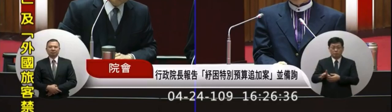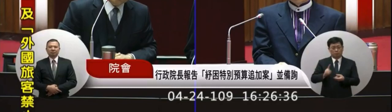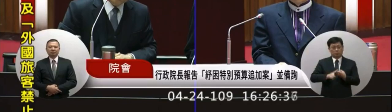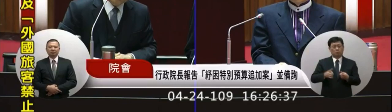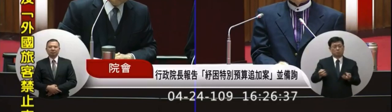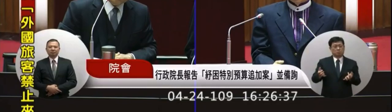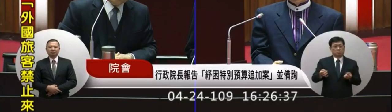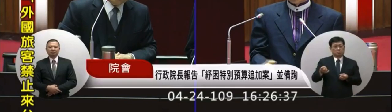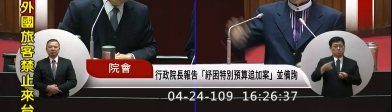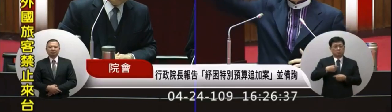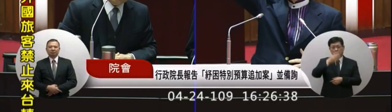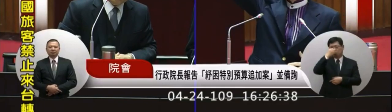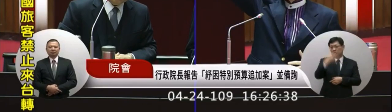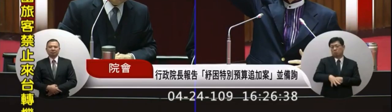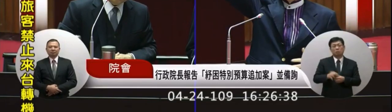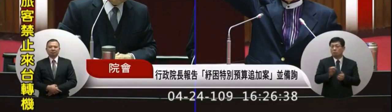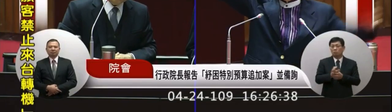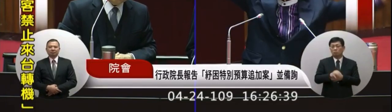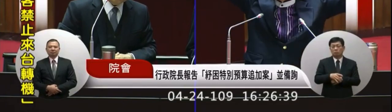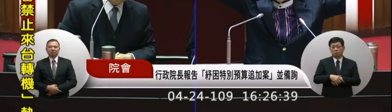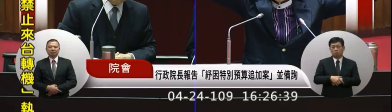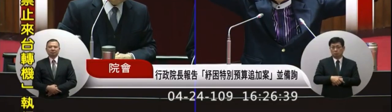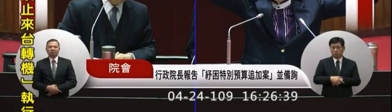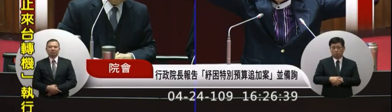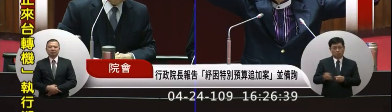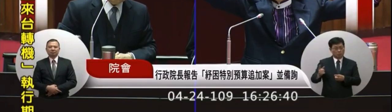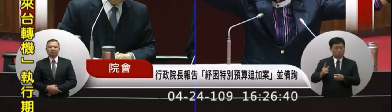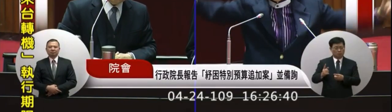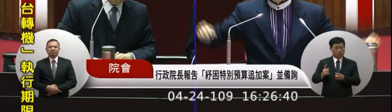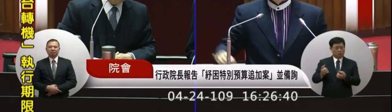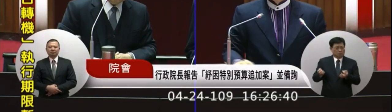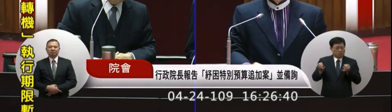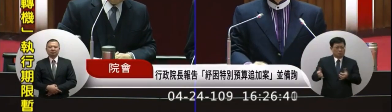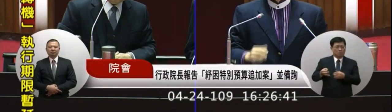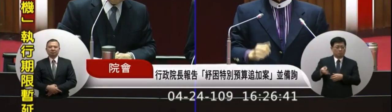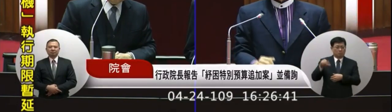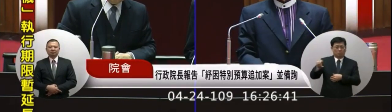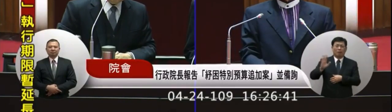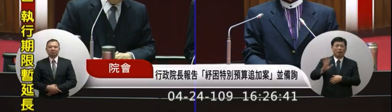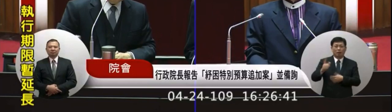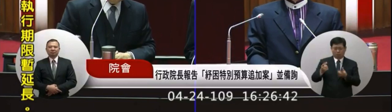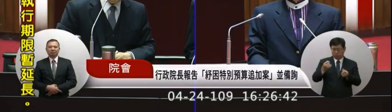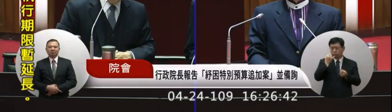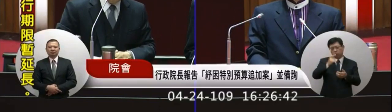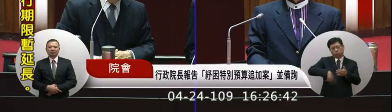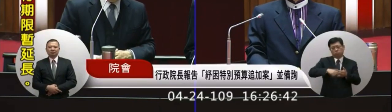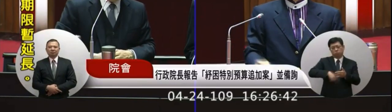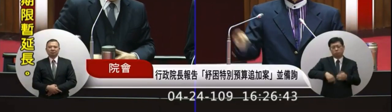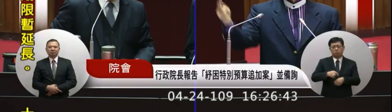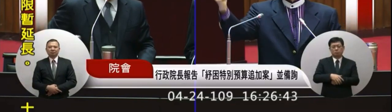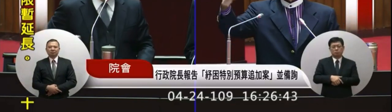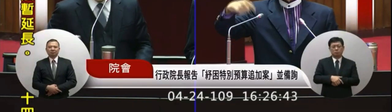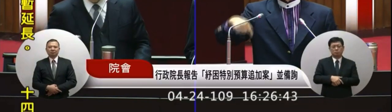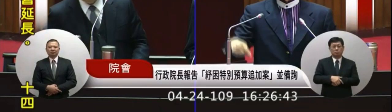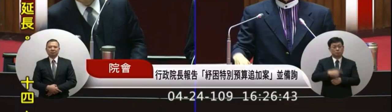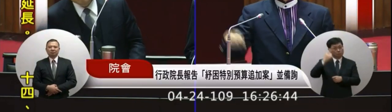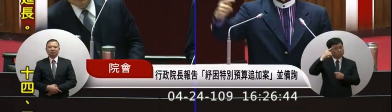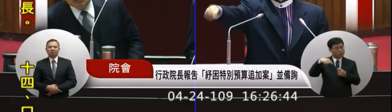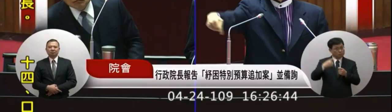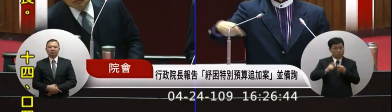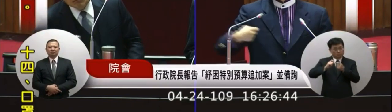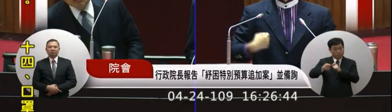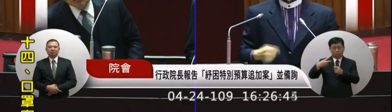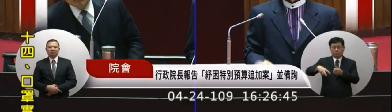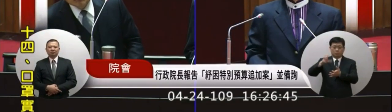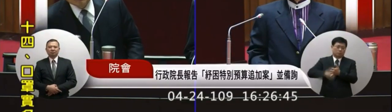对？有钱人不用，那个很有钱的，不给他，那个也很简单。明年报税